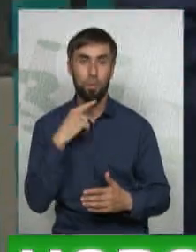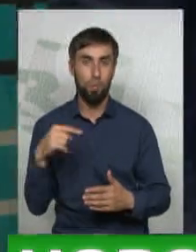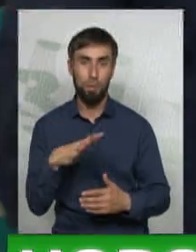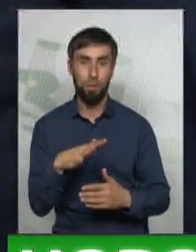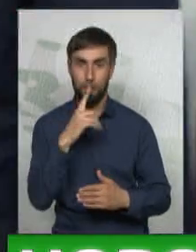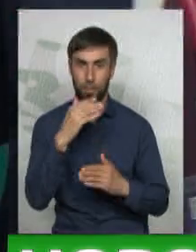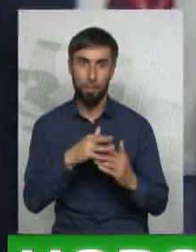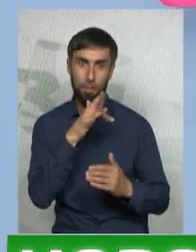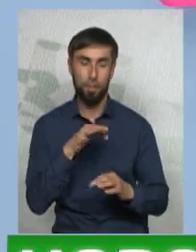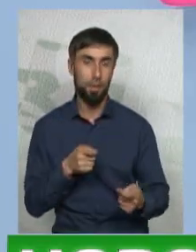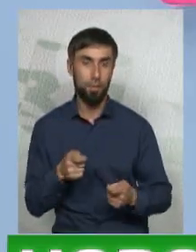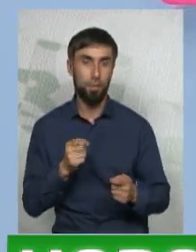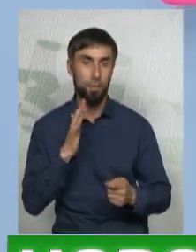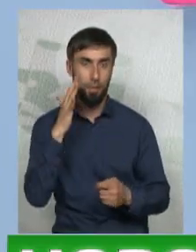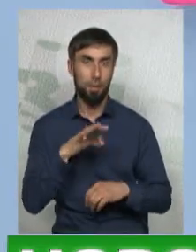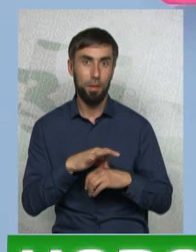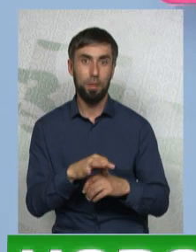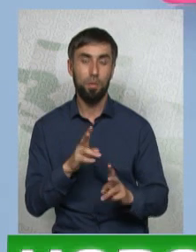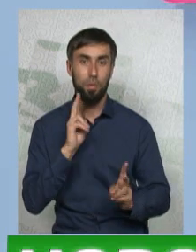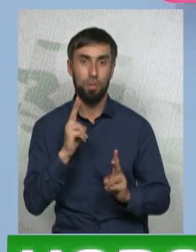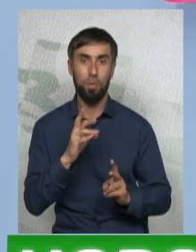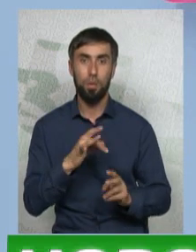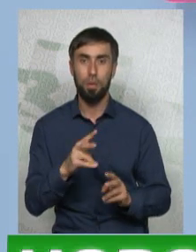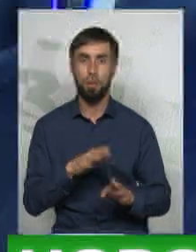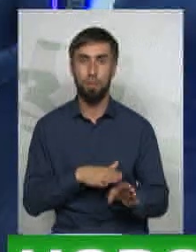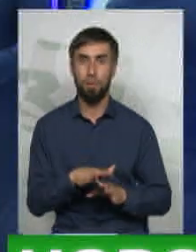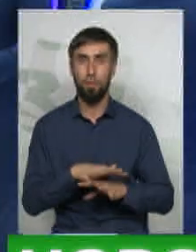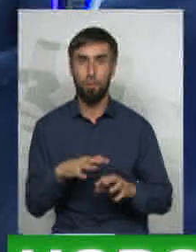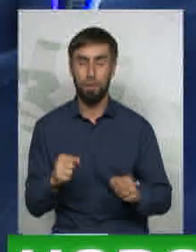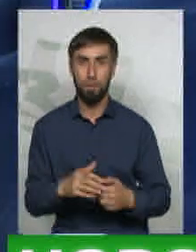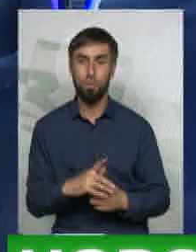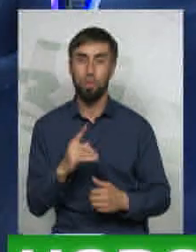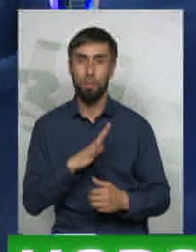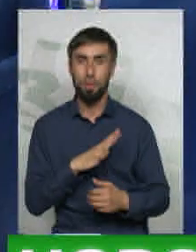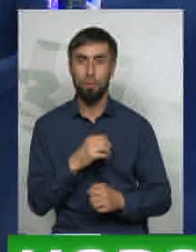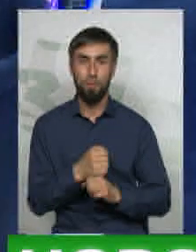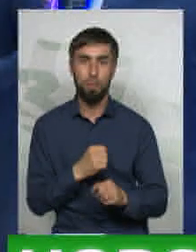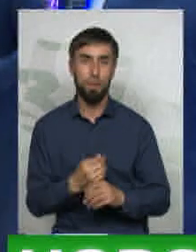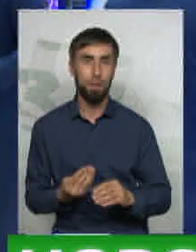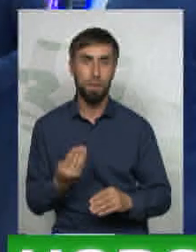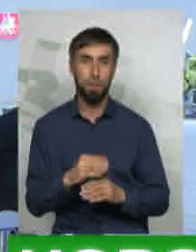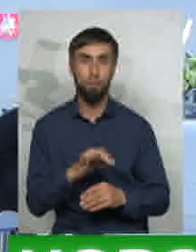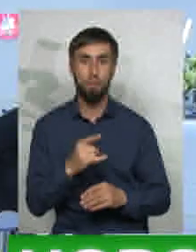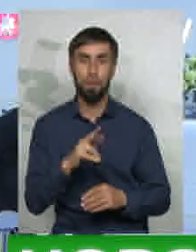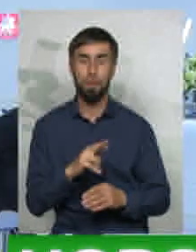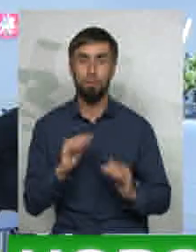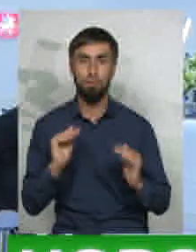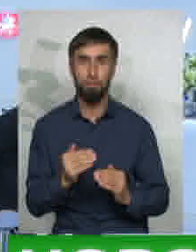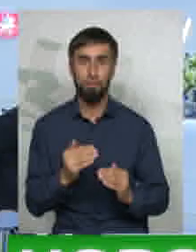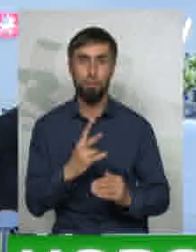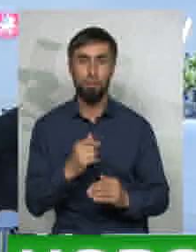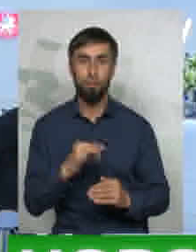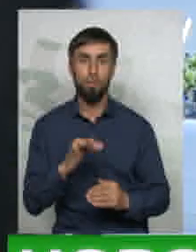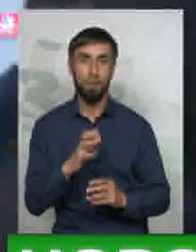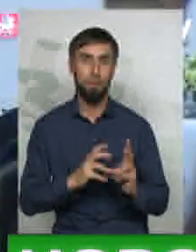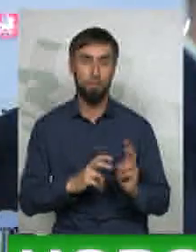В ближайшее время в правительстве намерено провести совещание с органами исполнительной власти, чтобы выработать дополнительные меры для снижения нагрузки